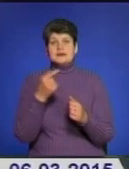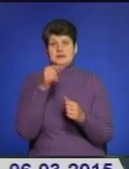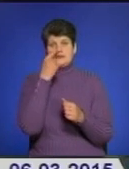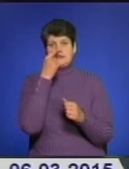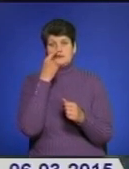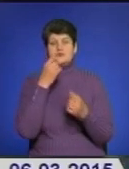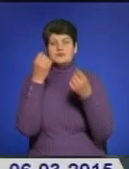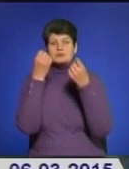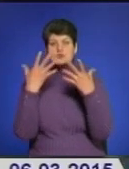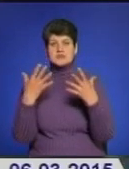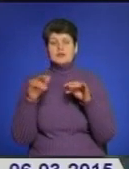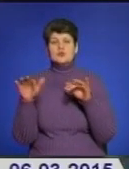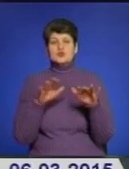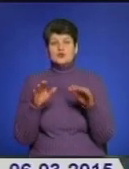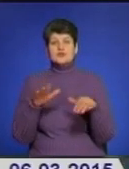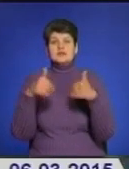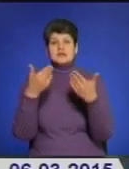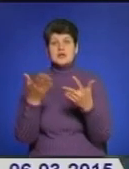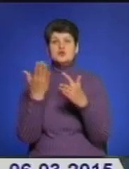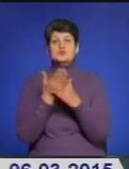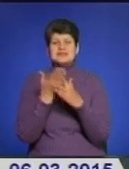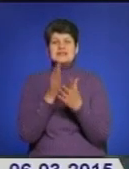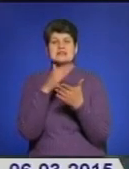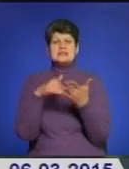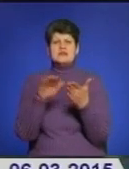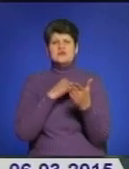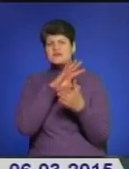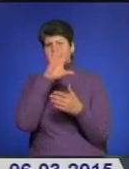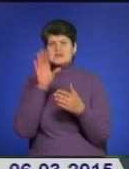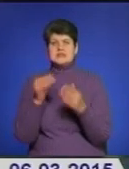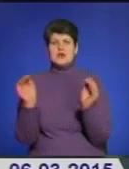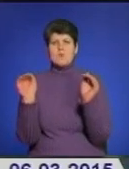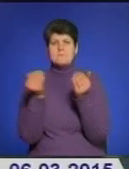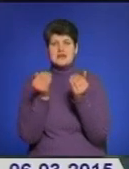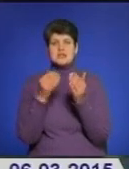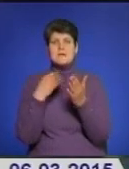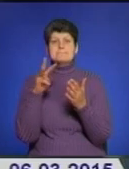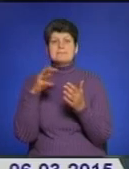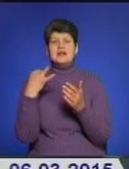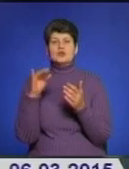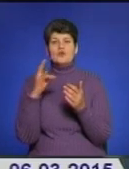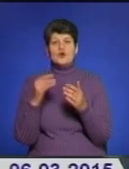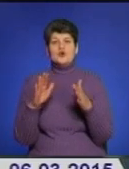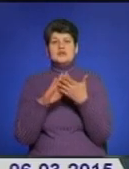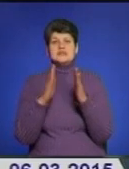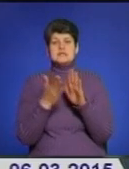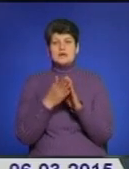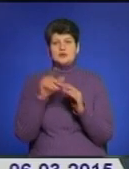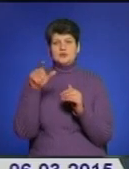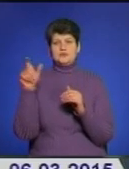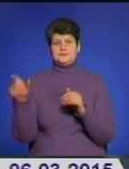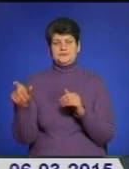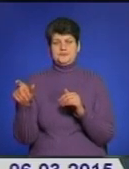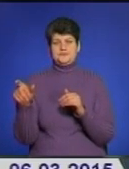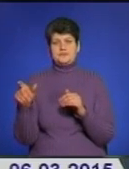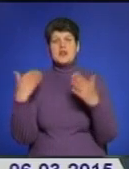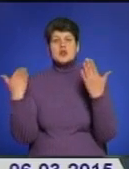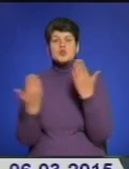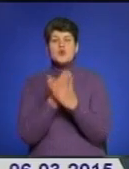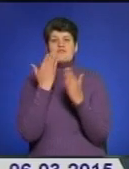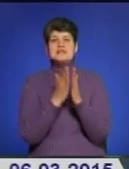спростили процедуру призначення субсидії та скасували усі обмеження майнового стану осіб, які звертаються за її наданням. Нова